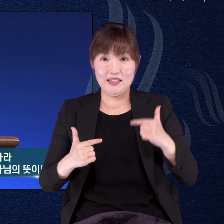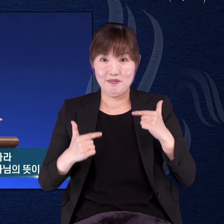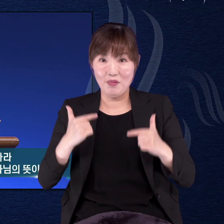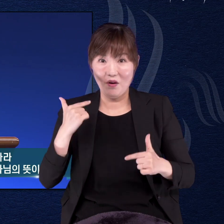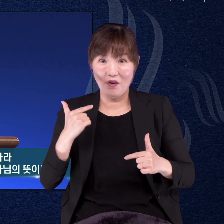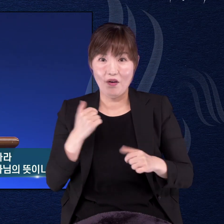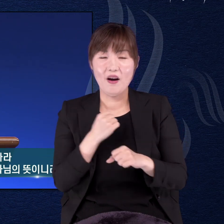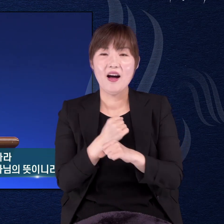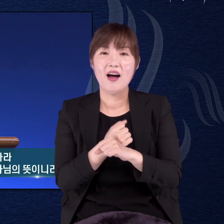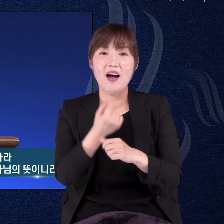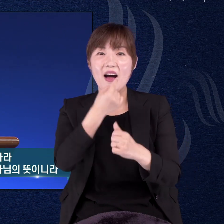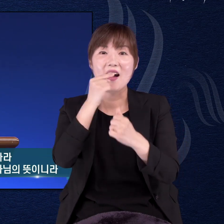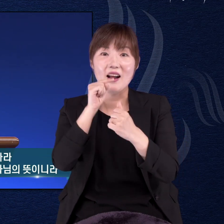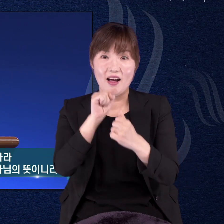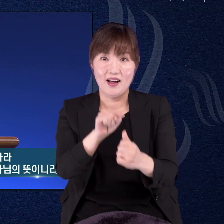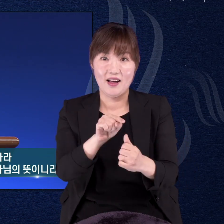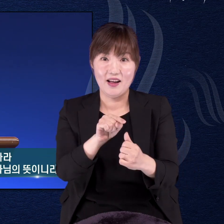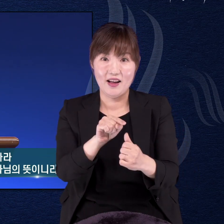계속이잖아요.